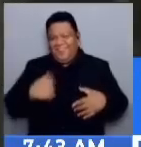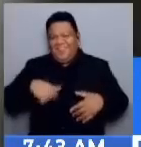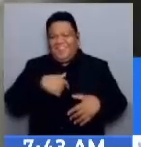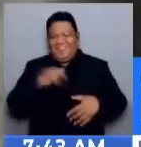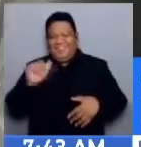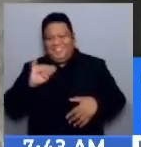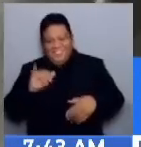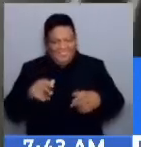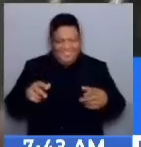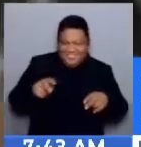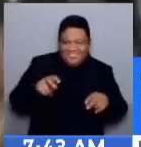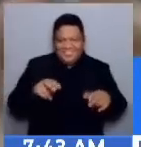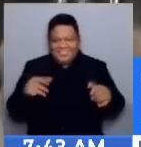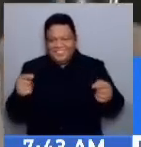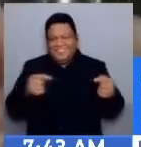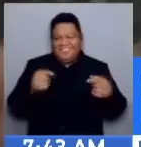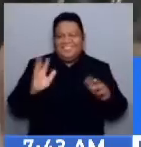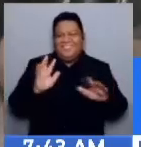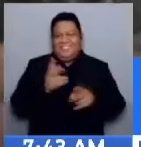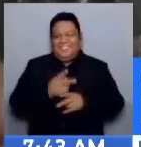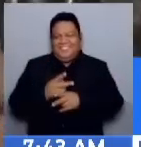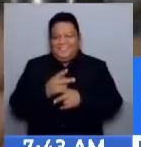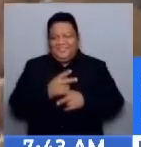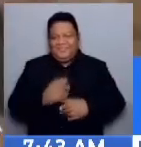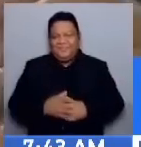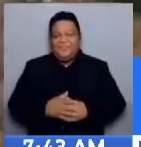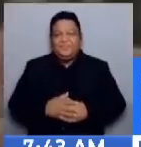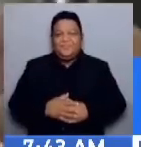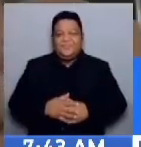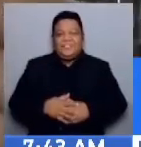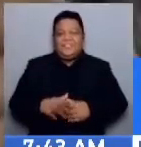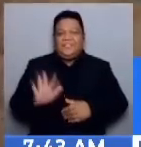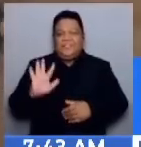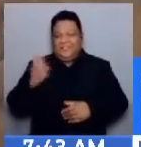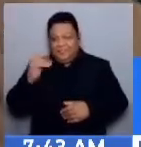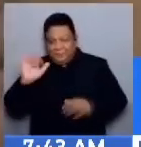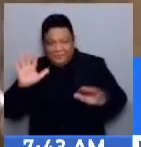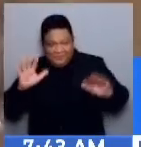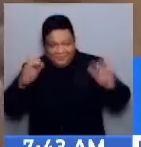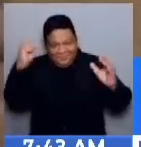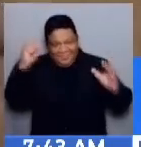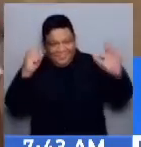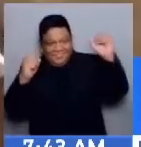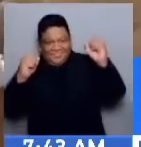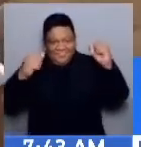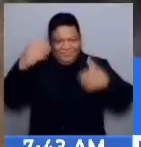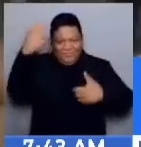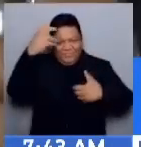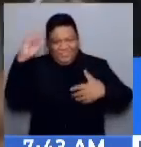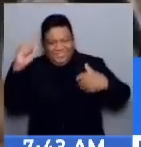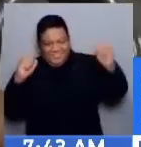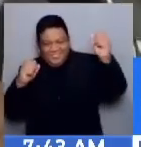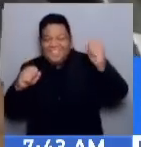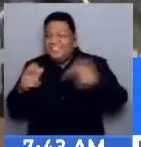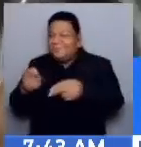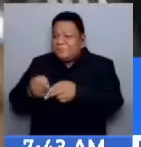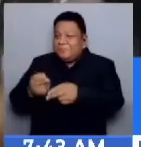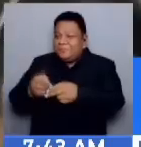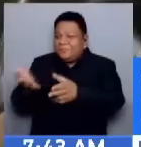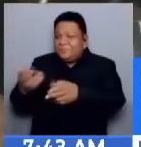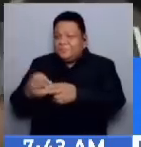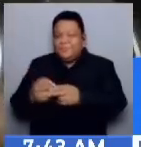Ay, excuse me lang po. Mag-aalaunggoy lang po ako sa gate. Okay. Pangalan po? Lonette po. Tagasan po